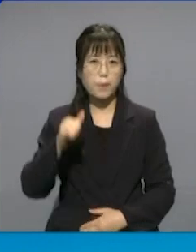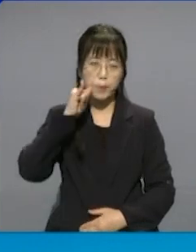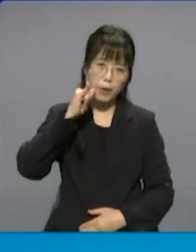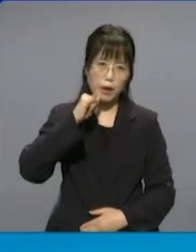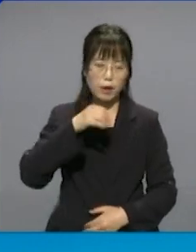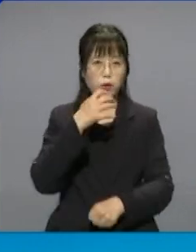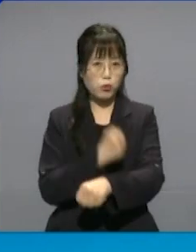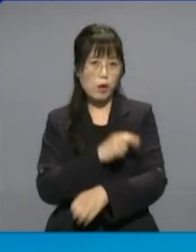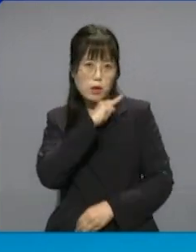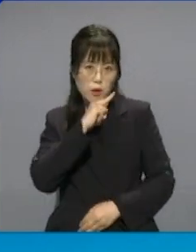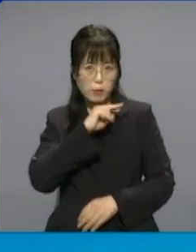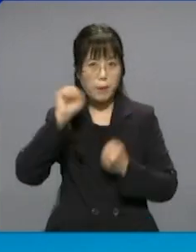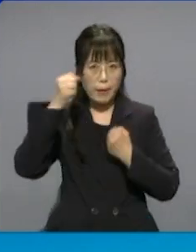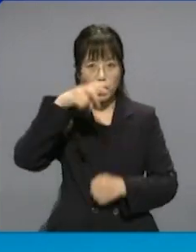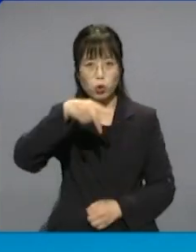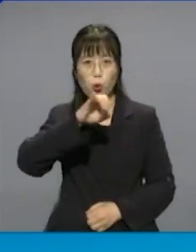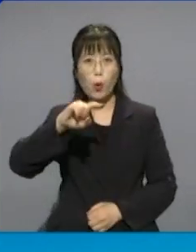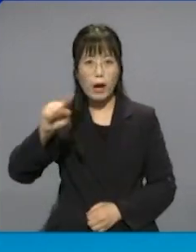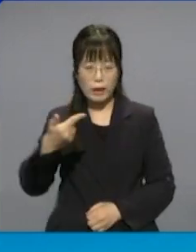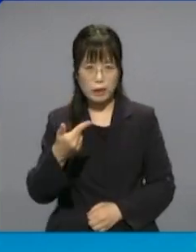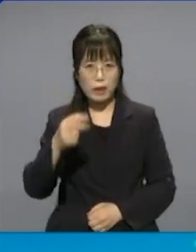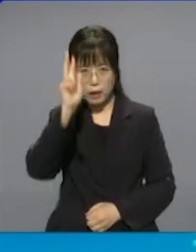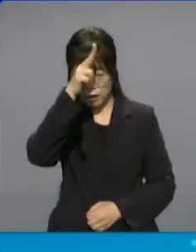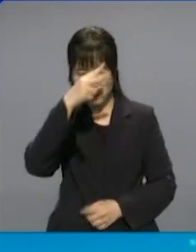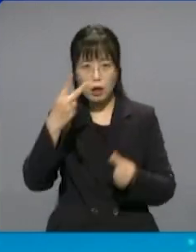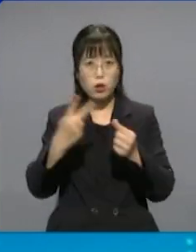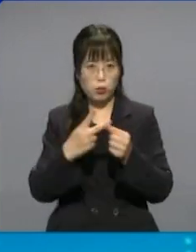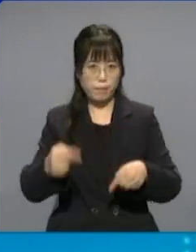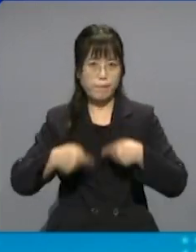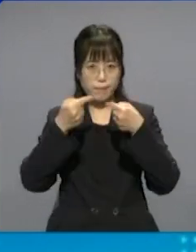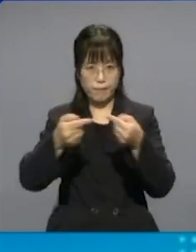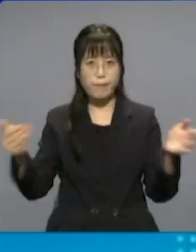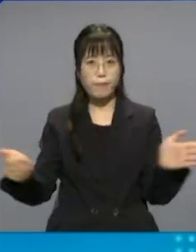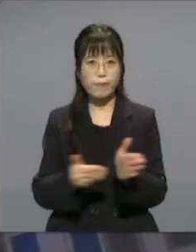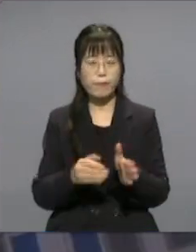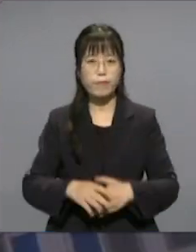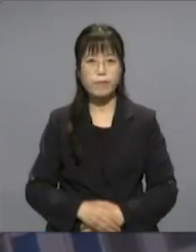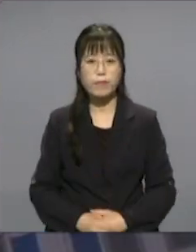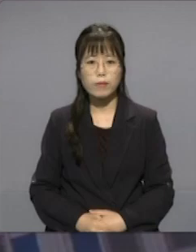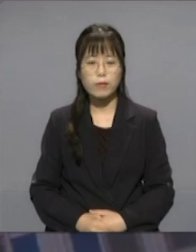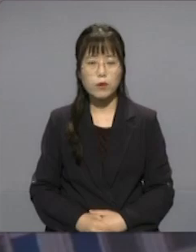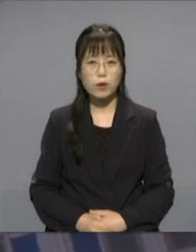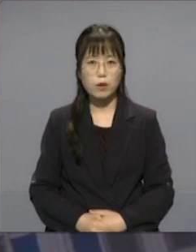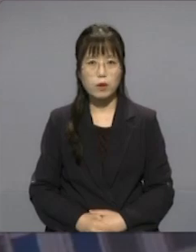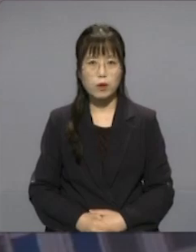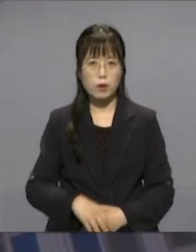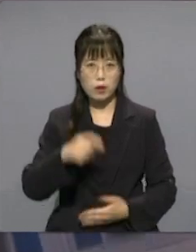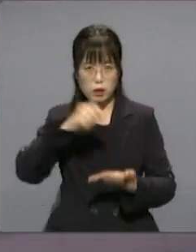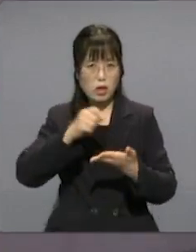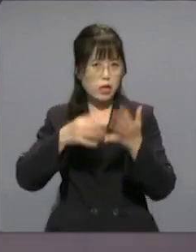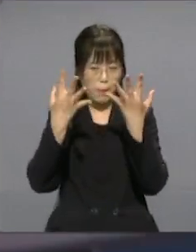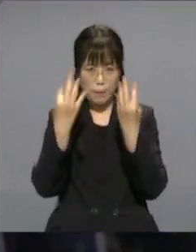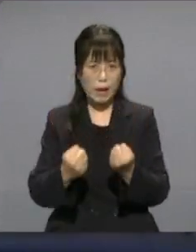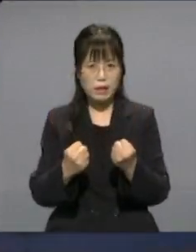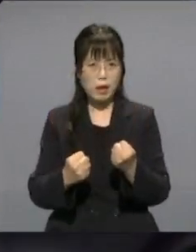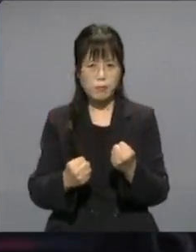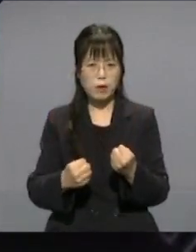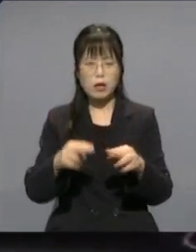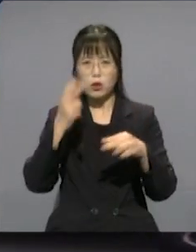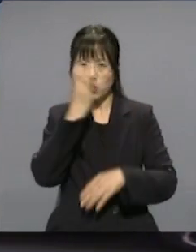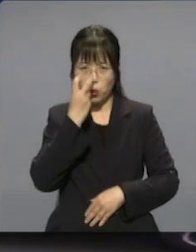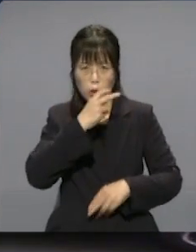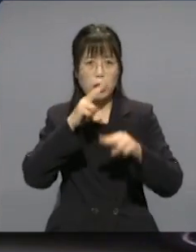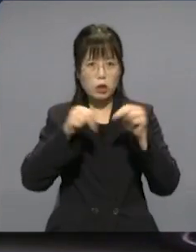마약 투약 혐의를 받는 배우 유아인 씨가 경찰에 두 번째로 출석했습니다. 취재진이 많다며 돌연